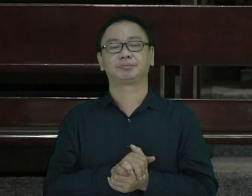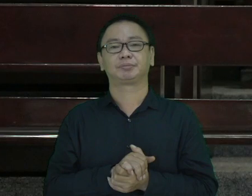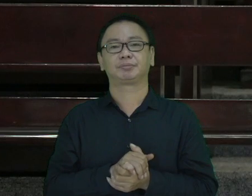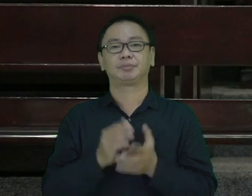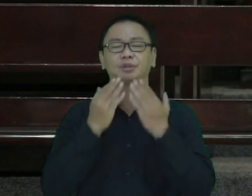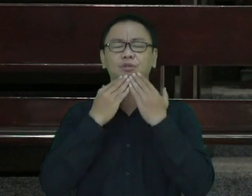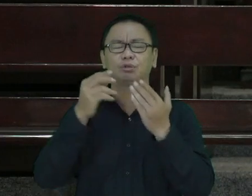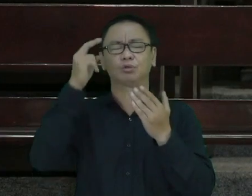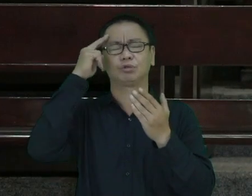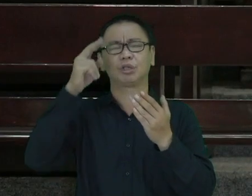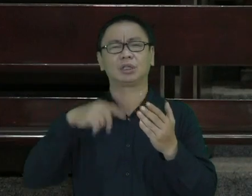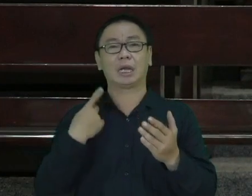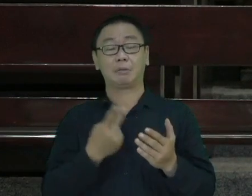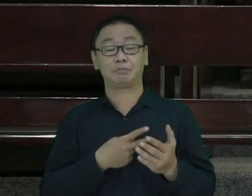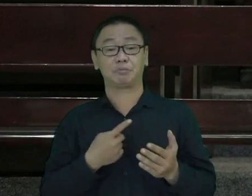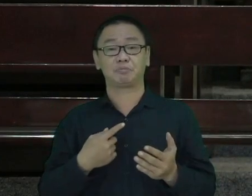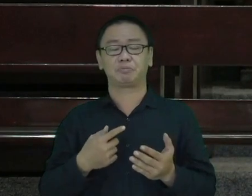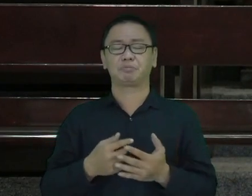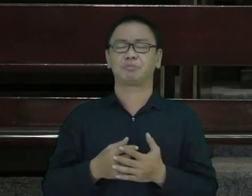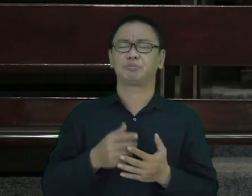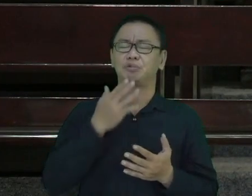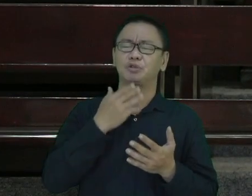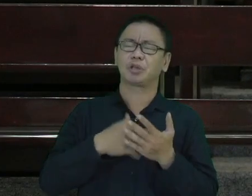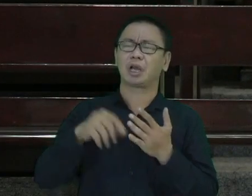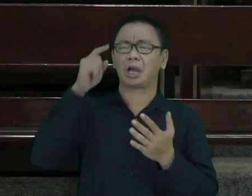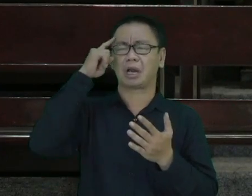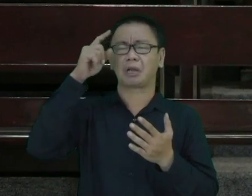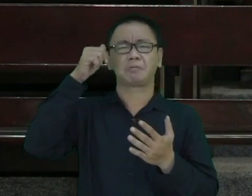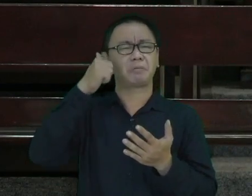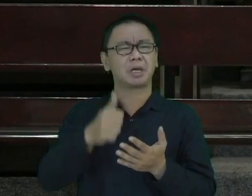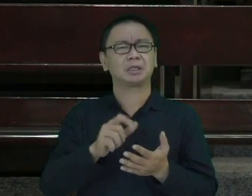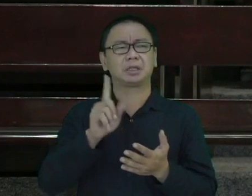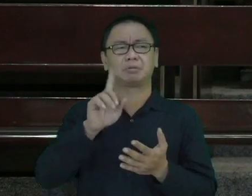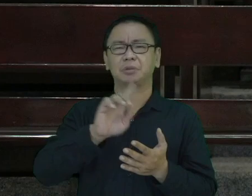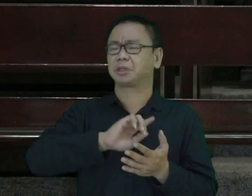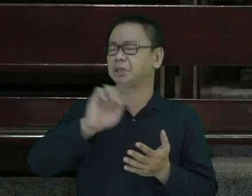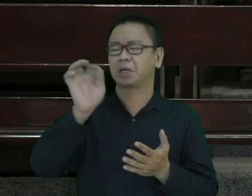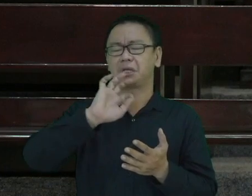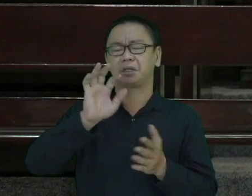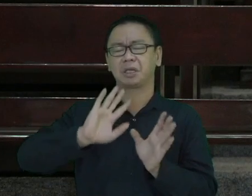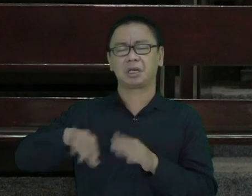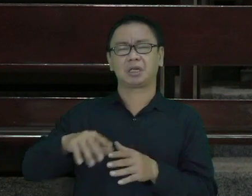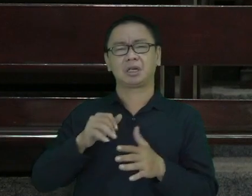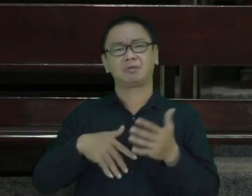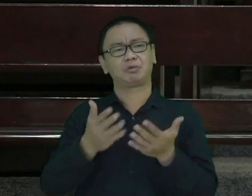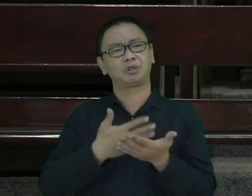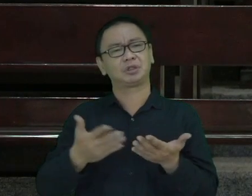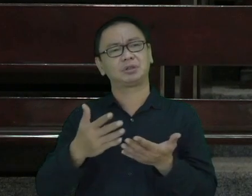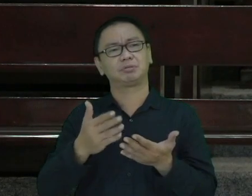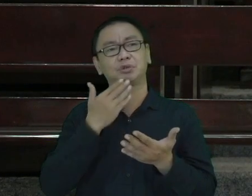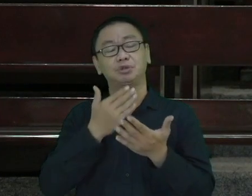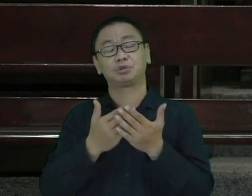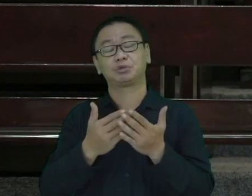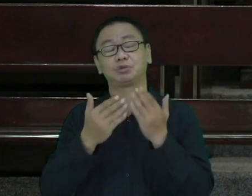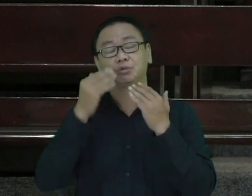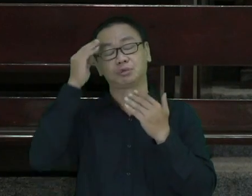Bersyukur Tuhan, kami punya Allah yang baik, Allah yang tidak pernah meninggalkan kami di dalam kondisi apapun. Bersyukur Tuhan, ketika